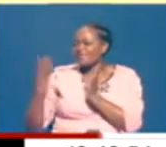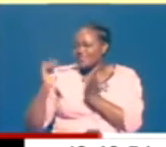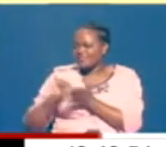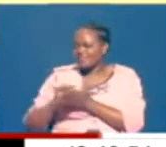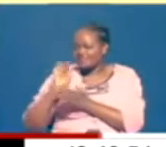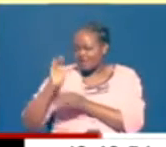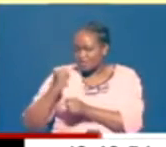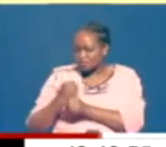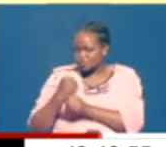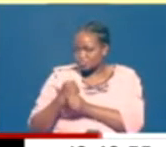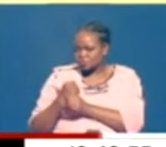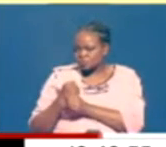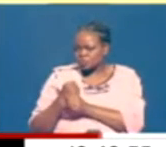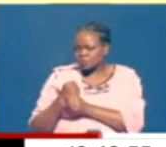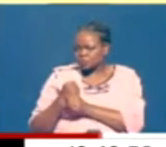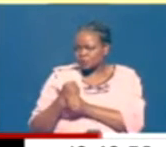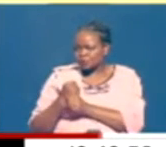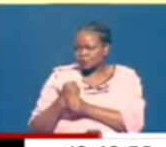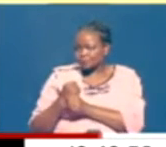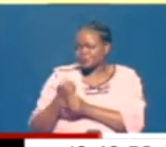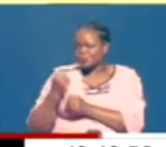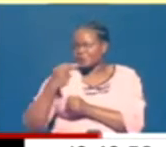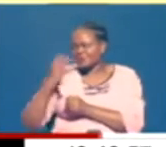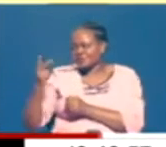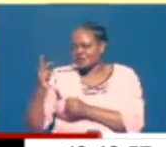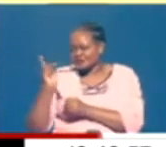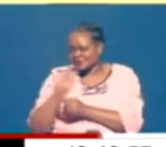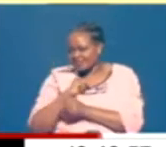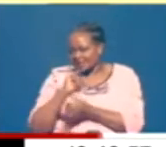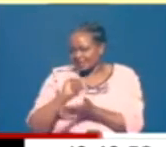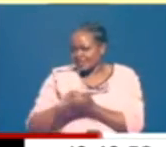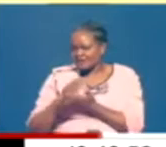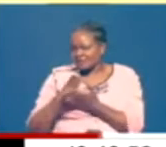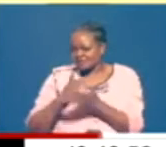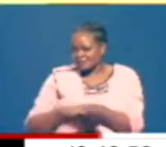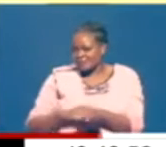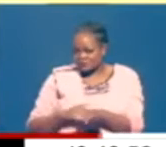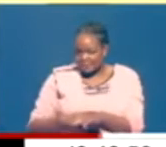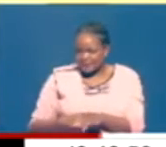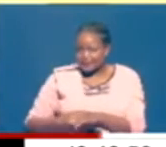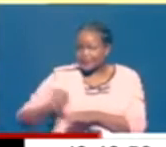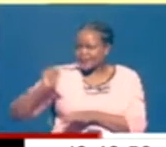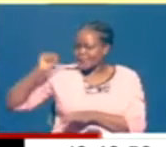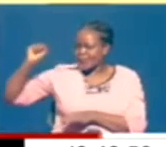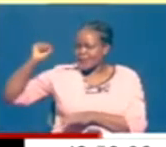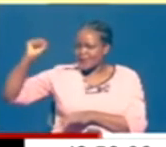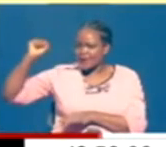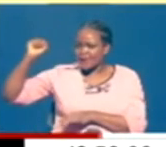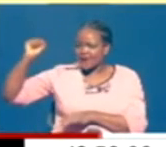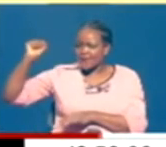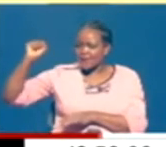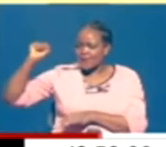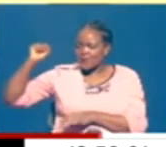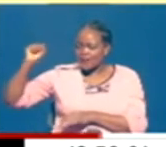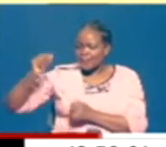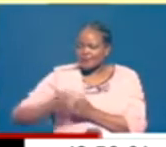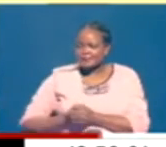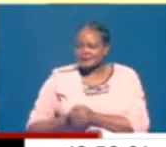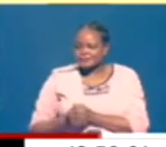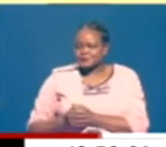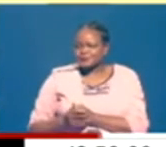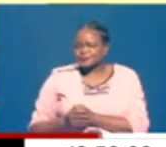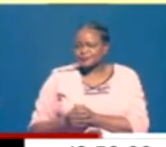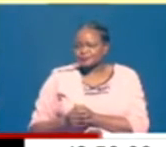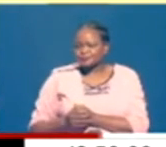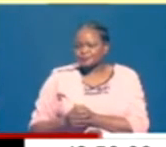watakuwa akifanya. Tumeona kwamba kwa muda siasa imekuwa ikiwa imewekwa